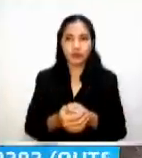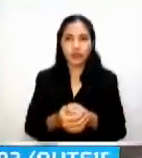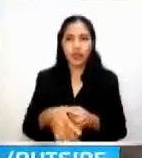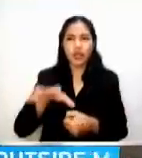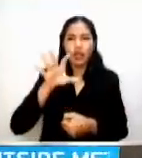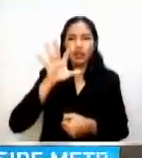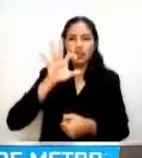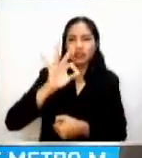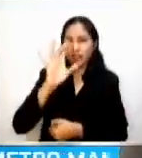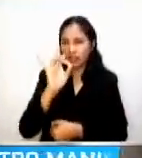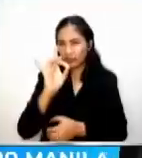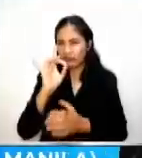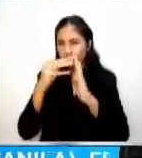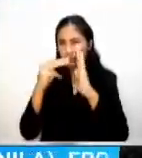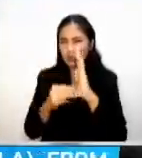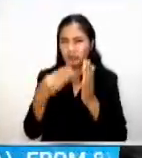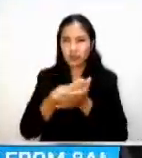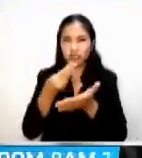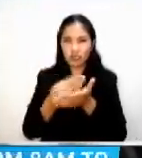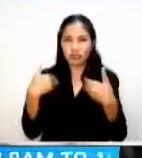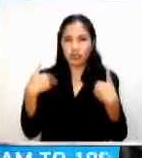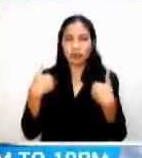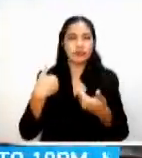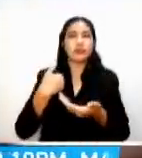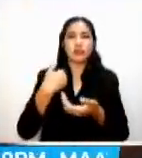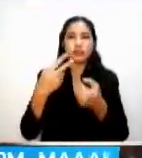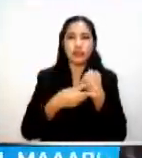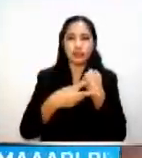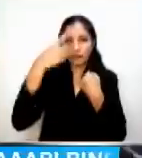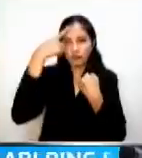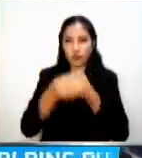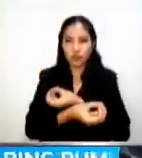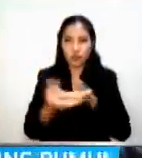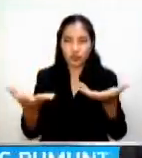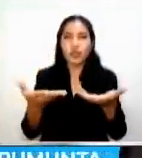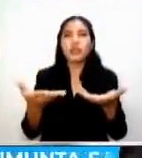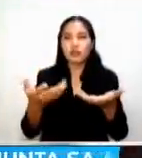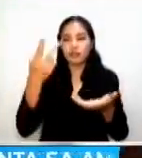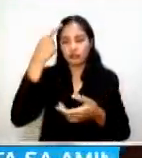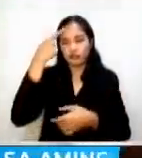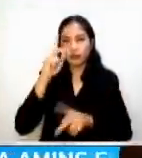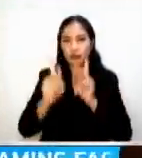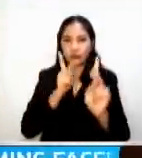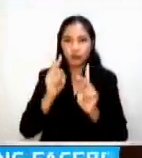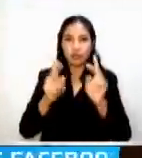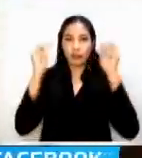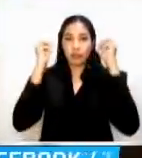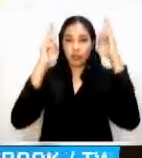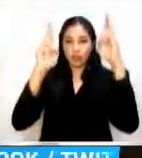sa City Government ng San Juan para sa mga apektado ng enhanced community quarantine. Ayon kay Mayor Francis Zamora, kapag may natirapang